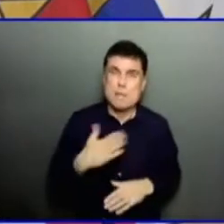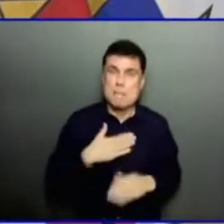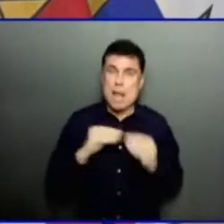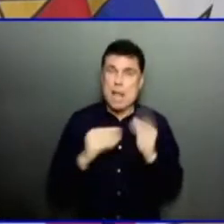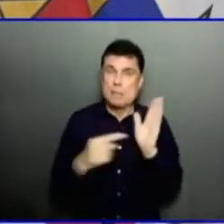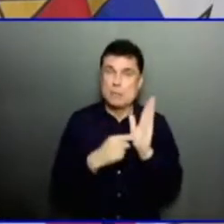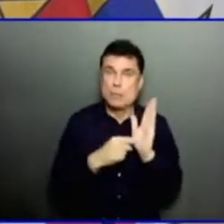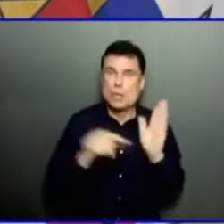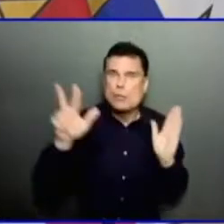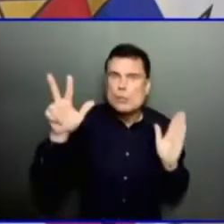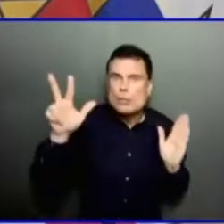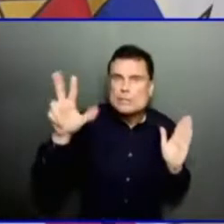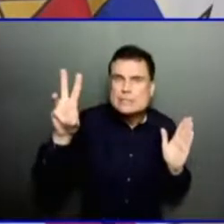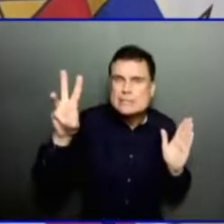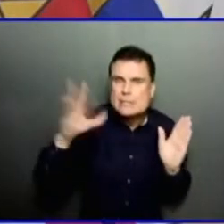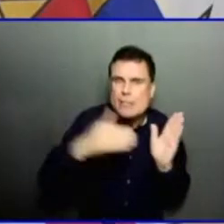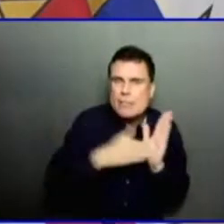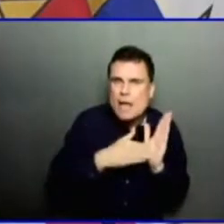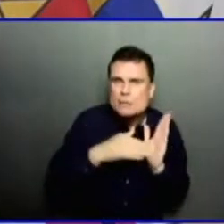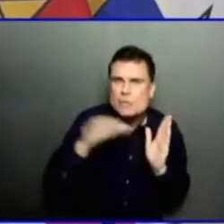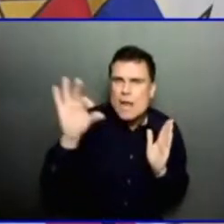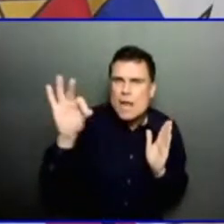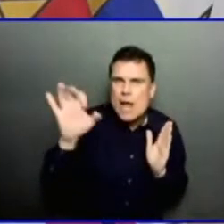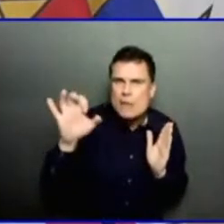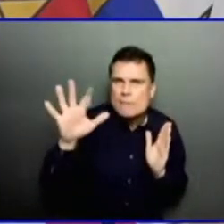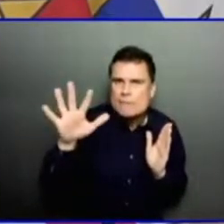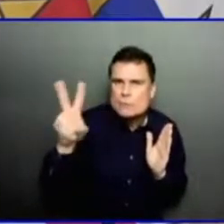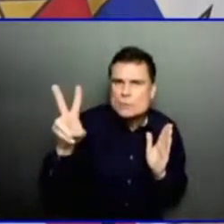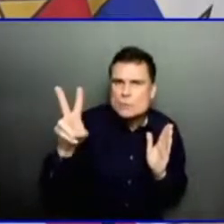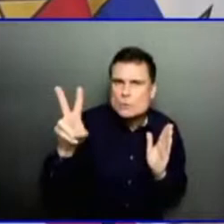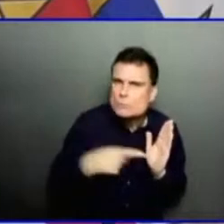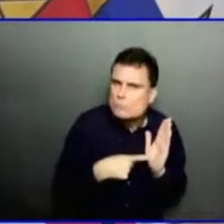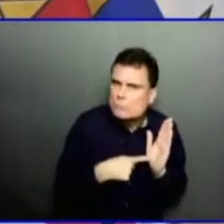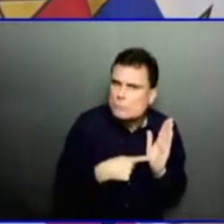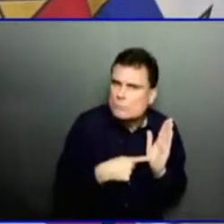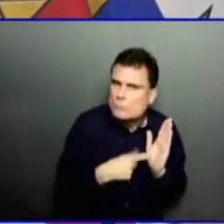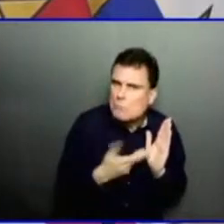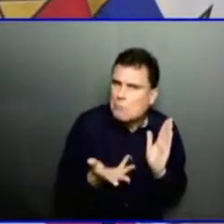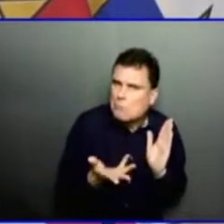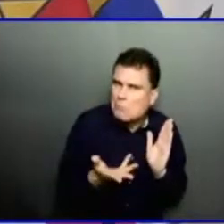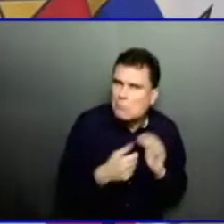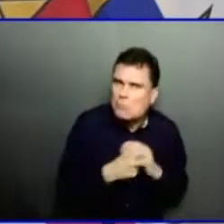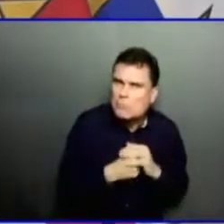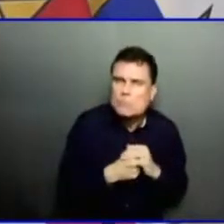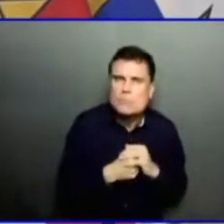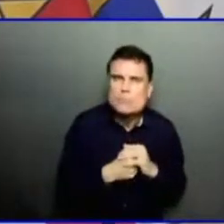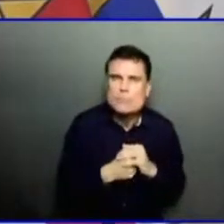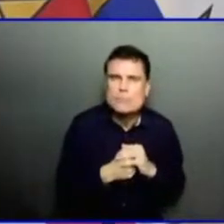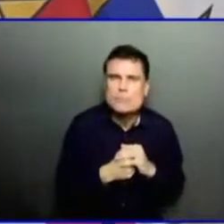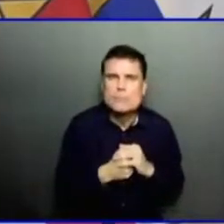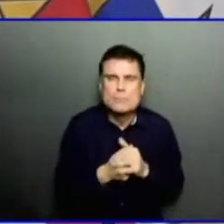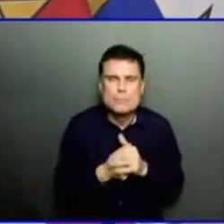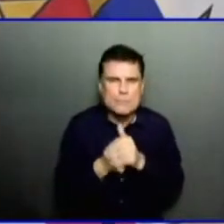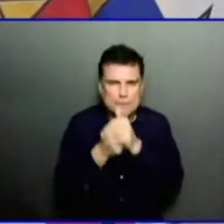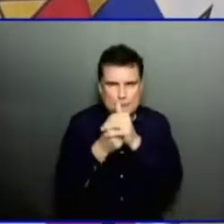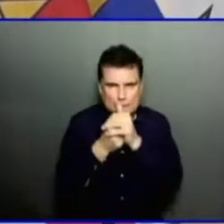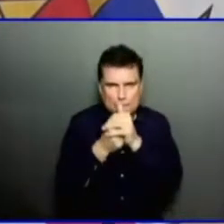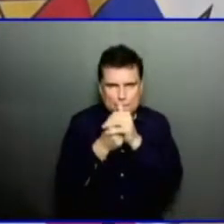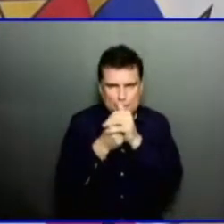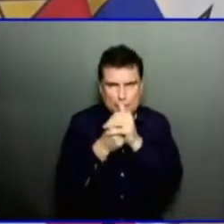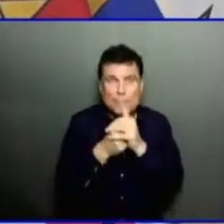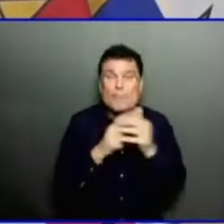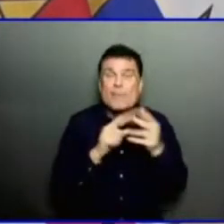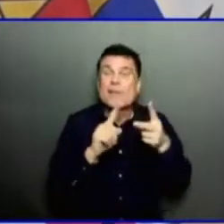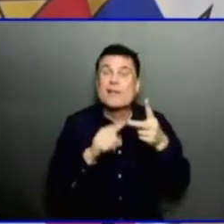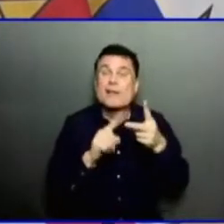疫苗3600多个人打过了，3652个。 And in terms of dentists, yes,